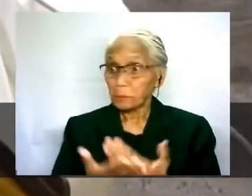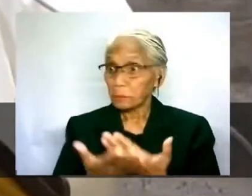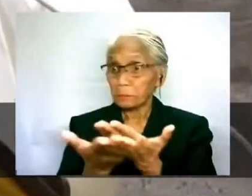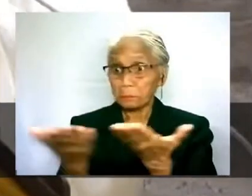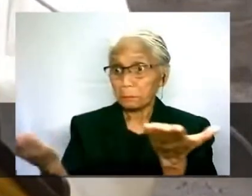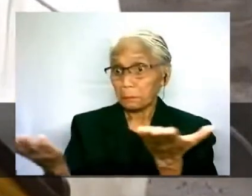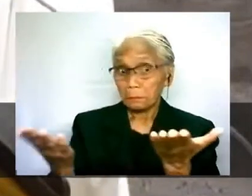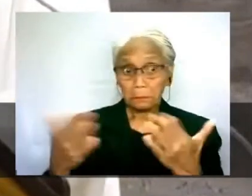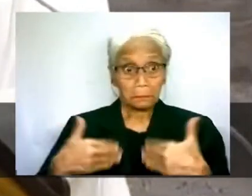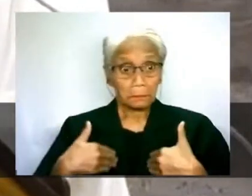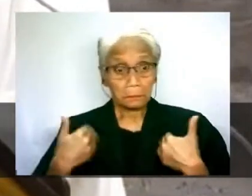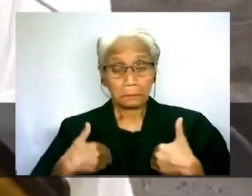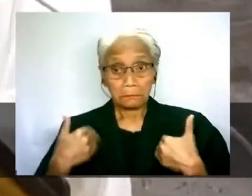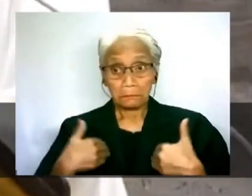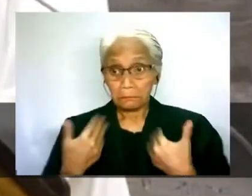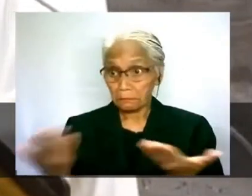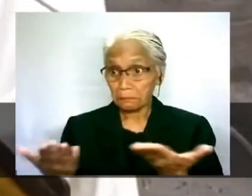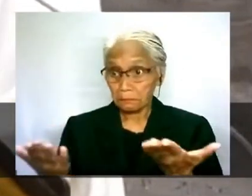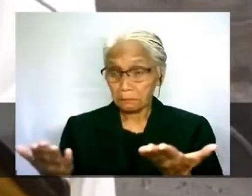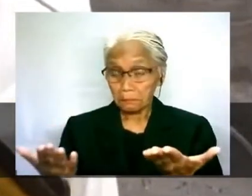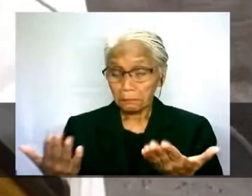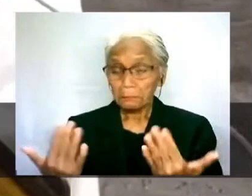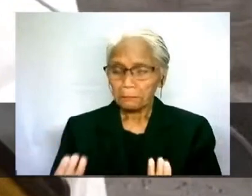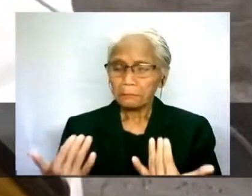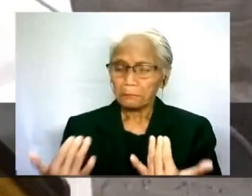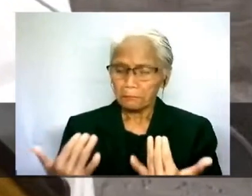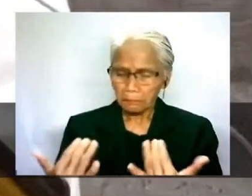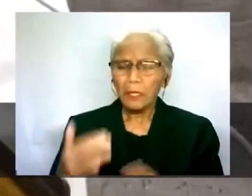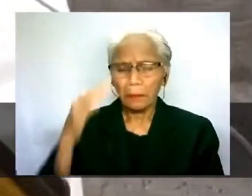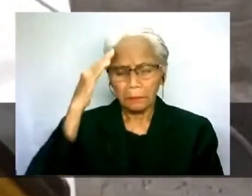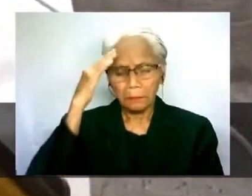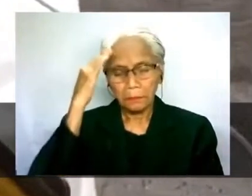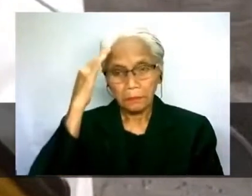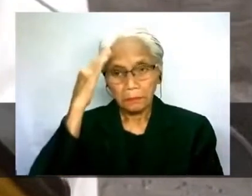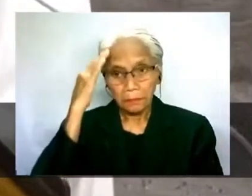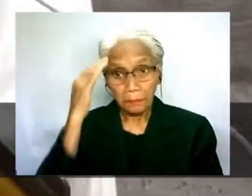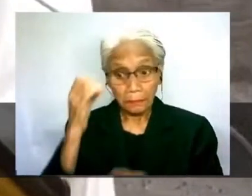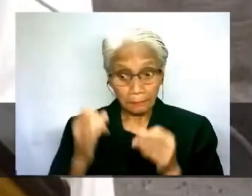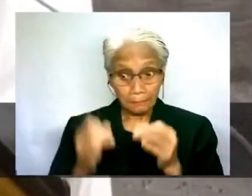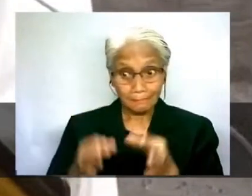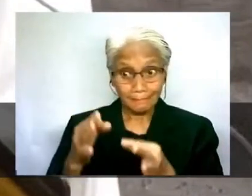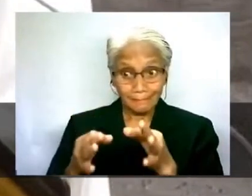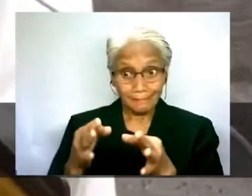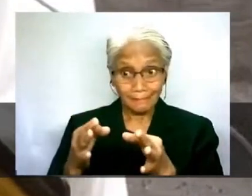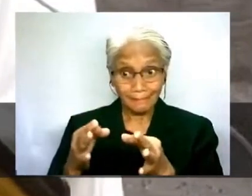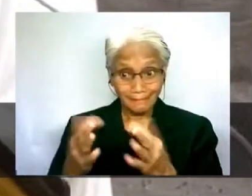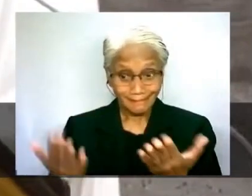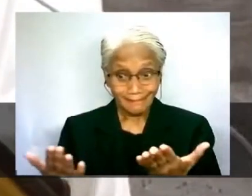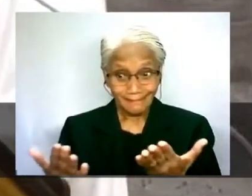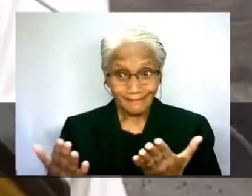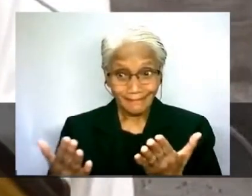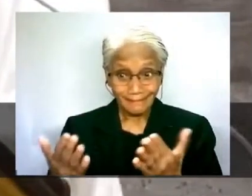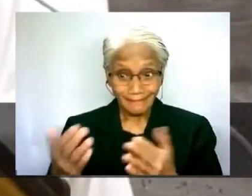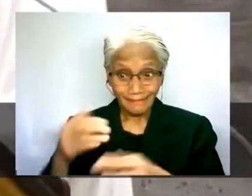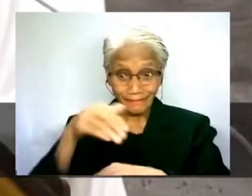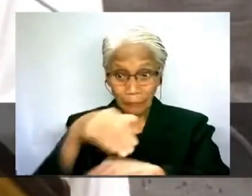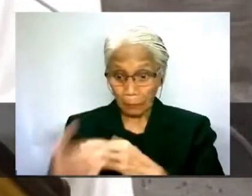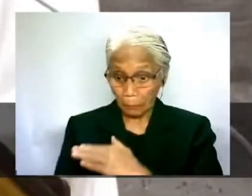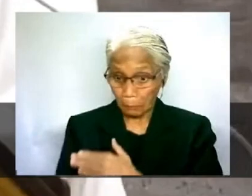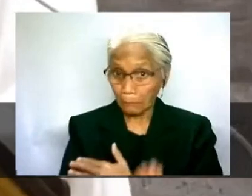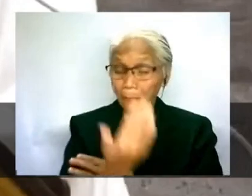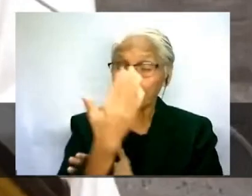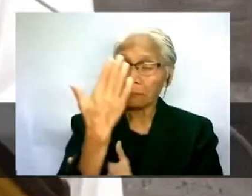ngayon, alam ko kapag ka simbang gabi ng ganitong oras na madaling araw,